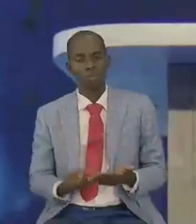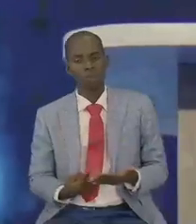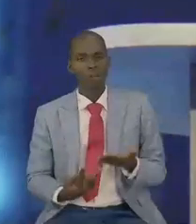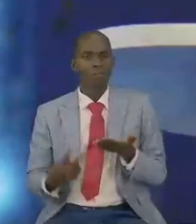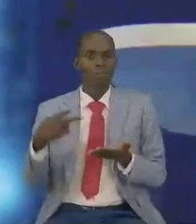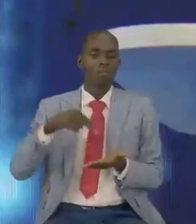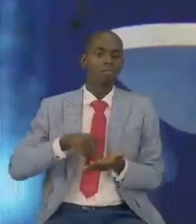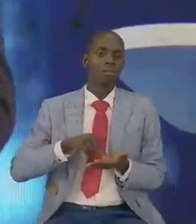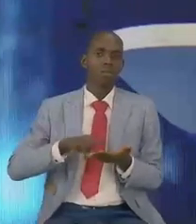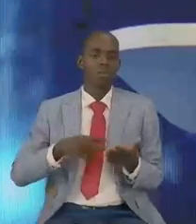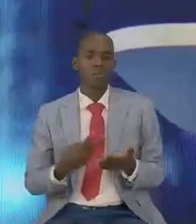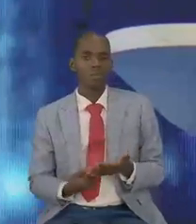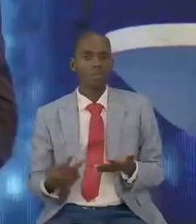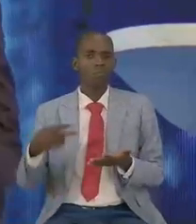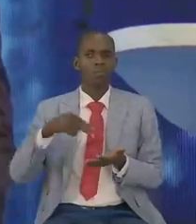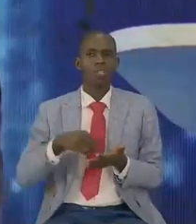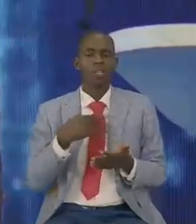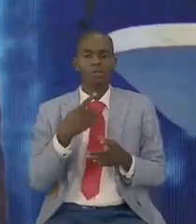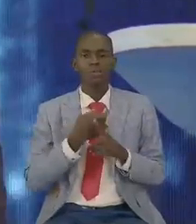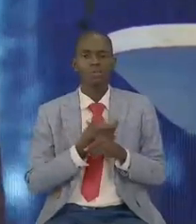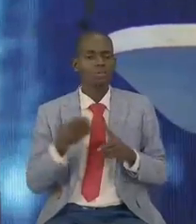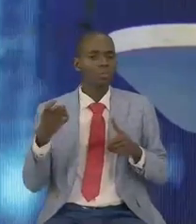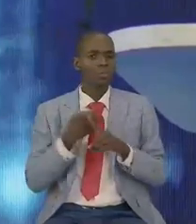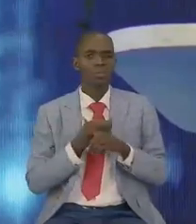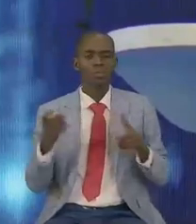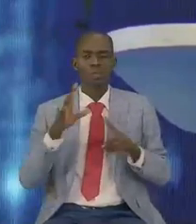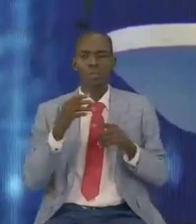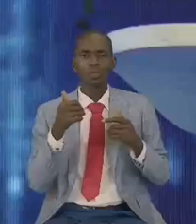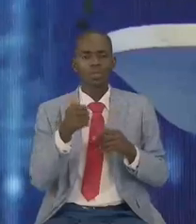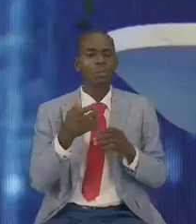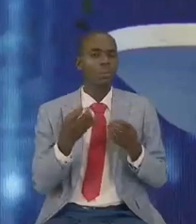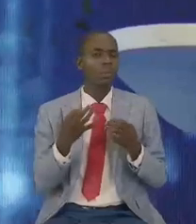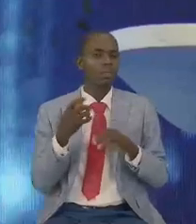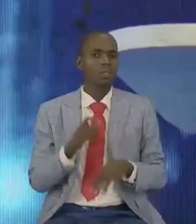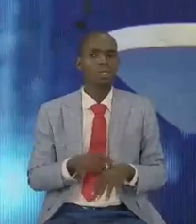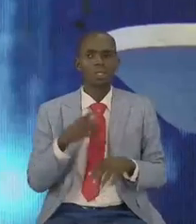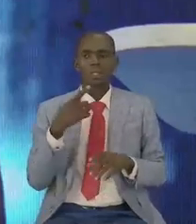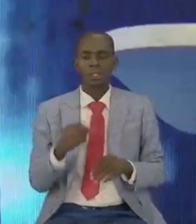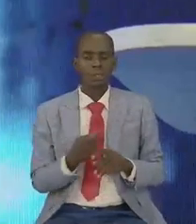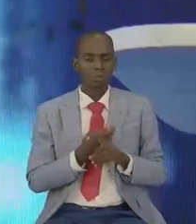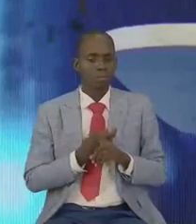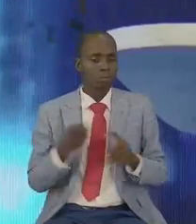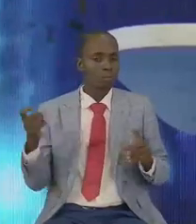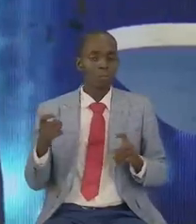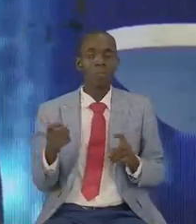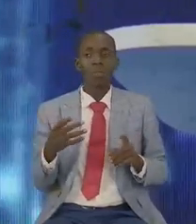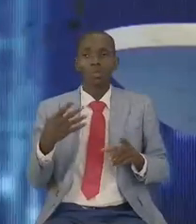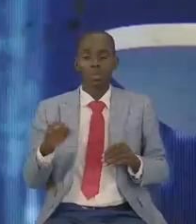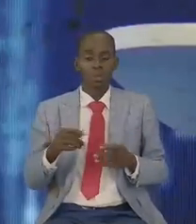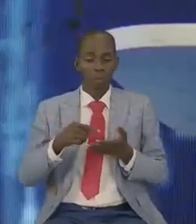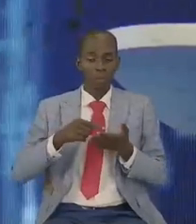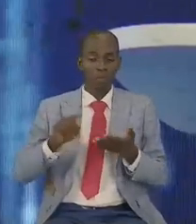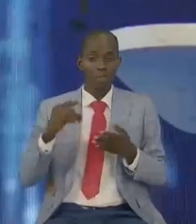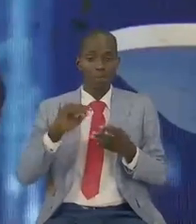tu tombais, tu te levais là. Et tu t'es blessé tellement. La marque des chutes sont sur